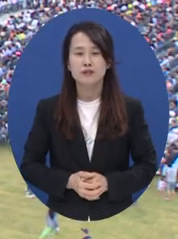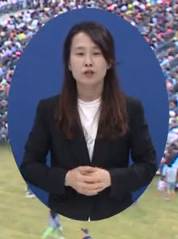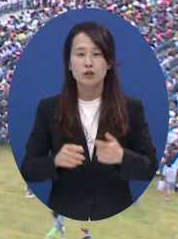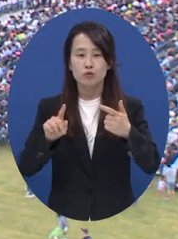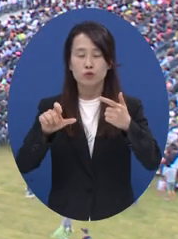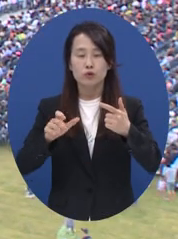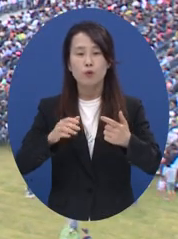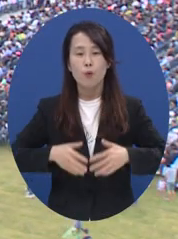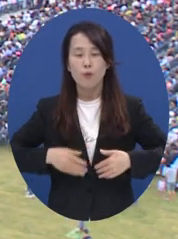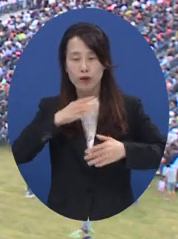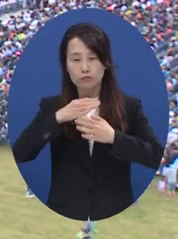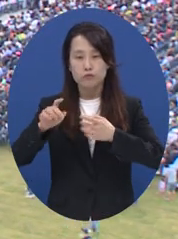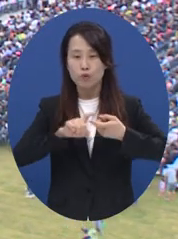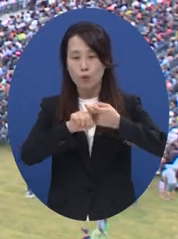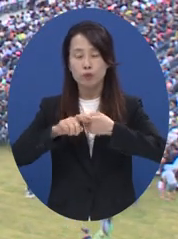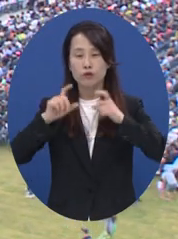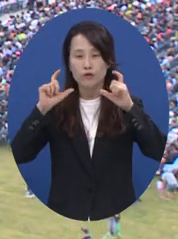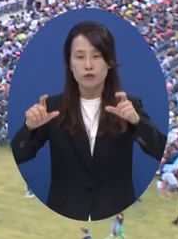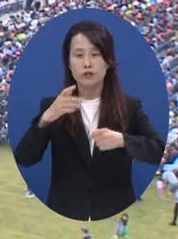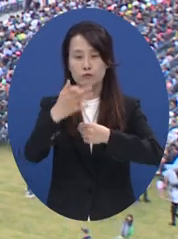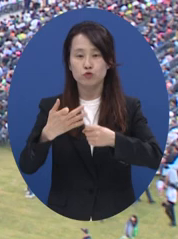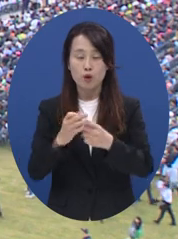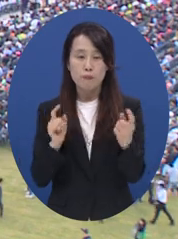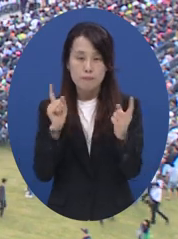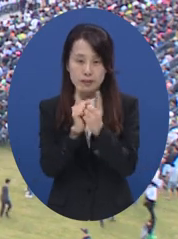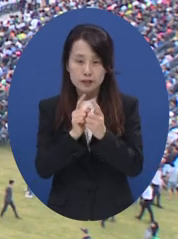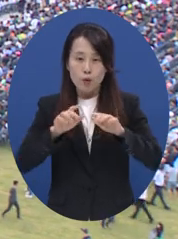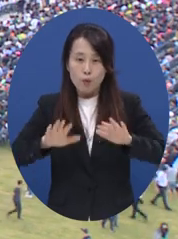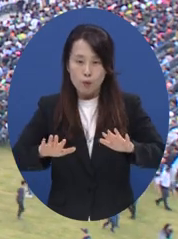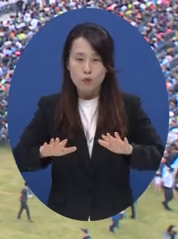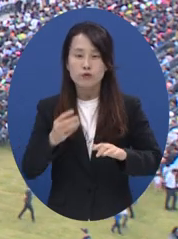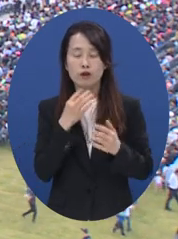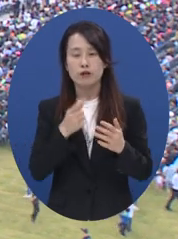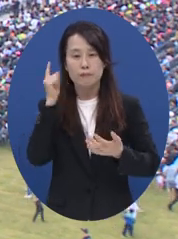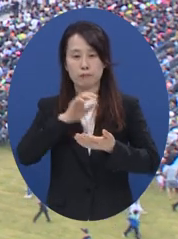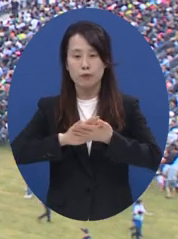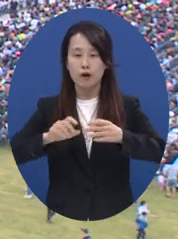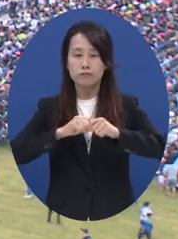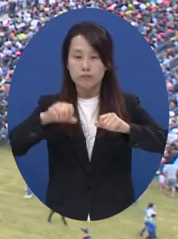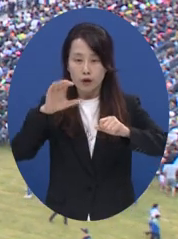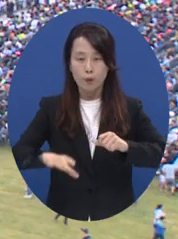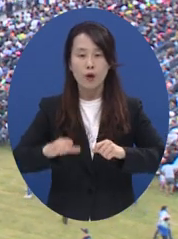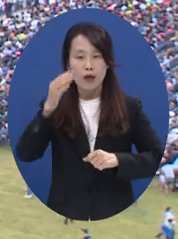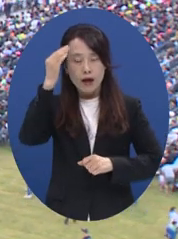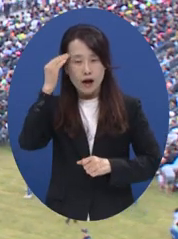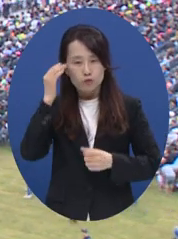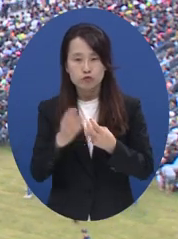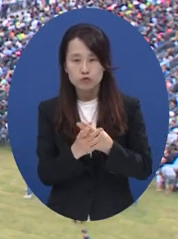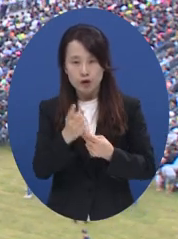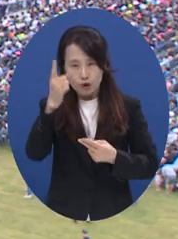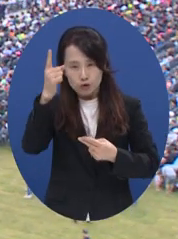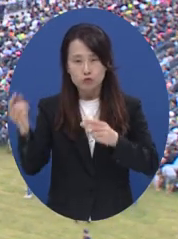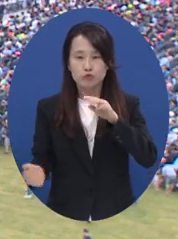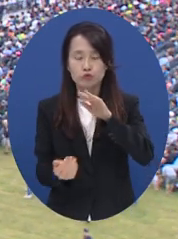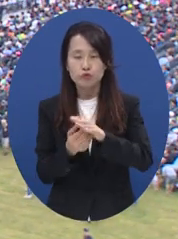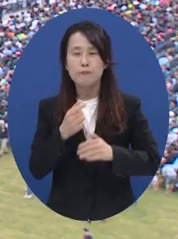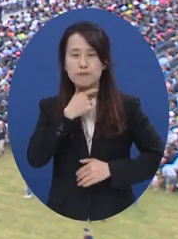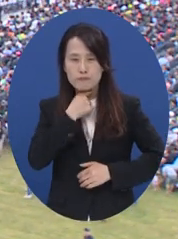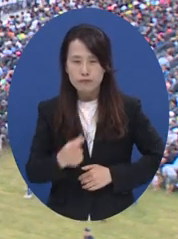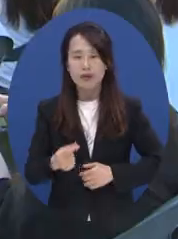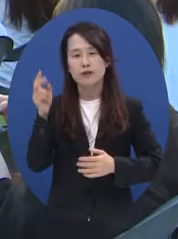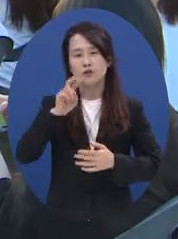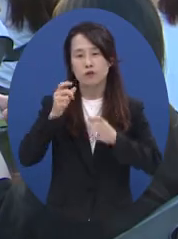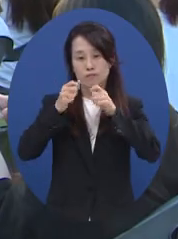6.15 남북공동선언 19주년을 맞은 오늘 경기 평화광장에서는 한반도 화합을 염원하는 선율이 울려 퍼지고